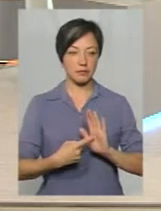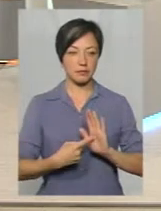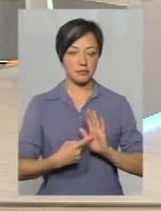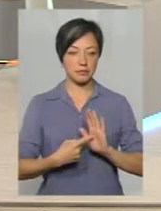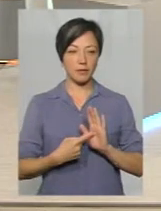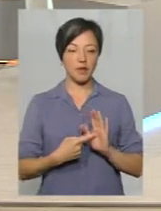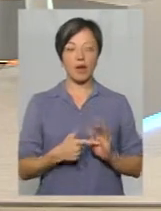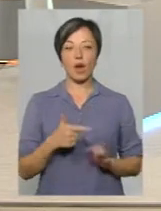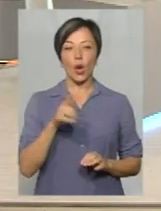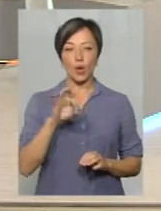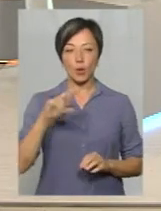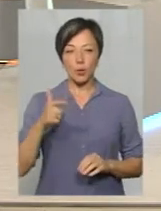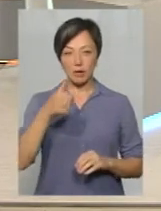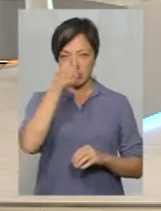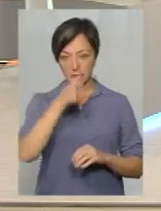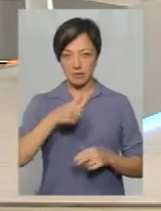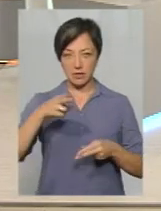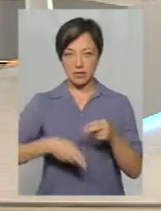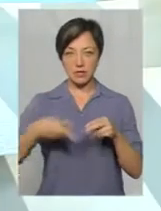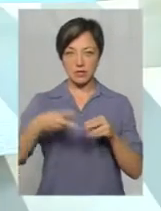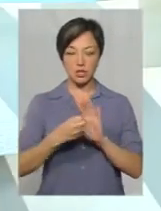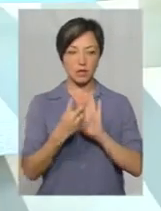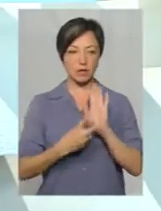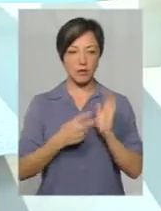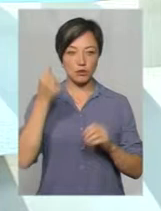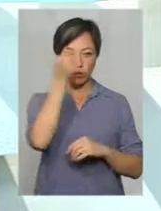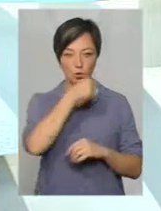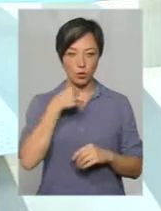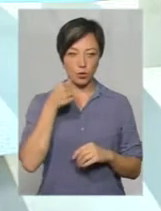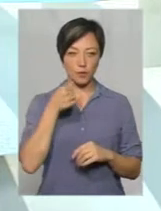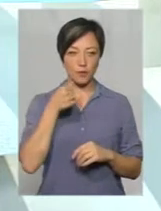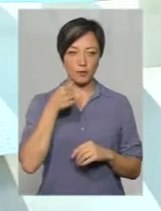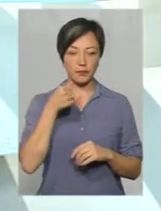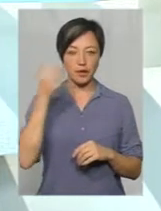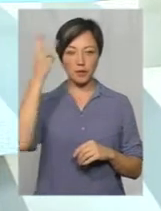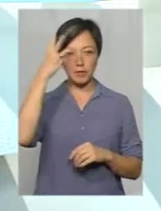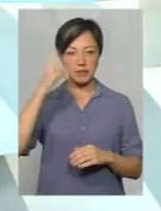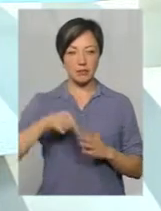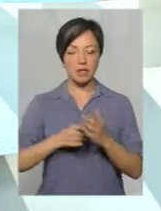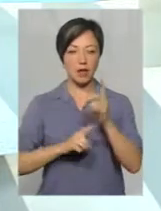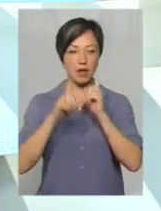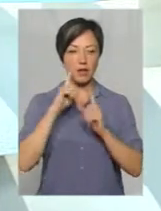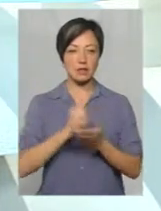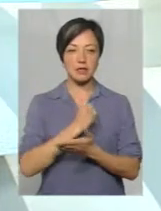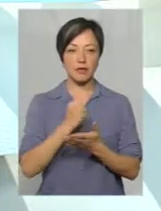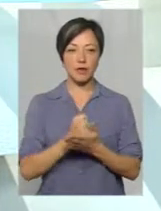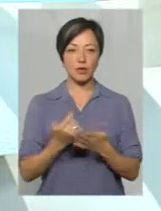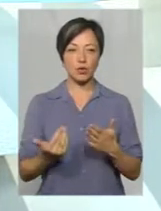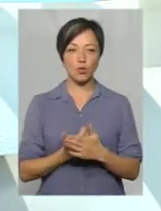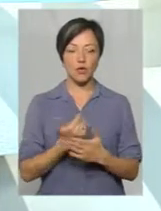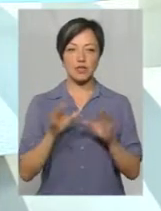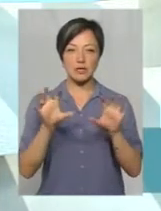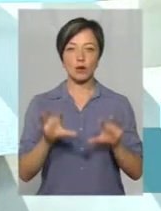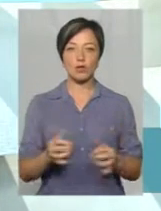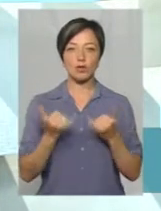В грудні місяці, в кінці 2017 року, Хмельницька міська рада затвердила новий